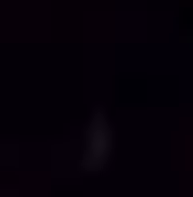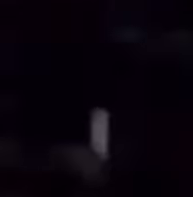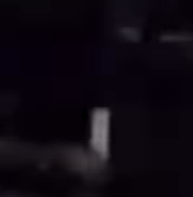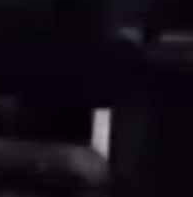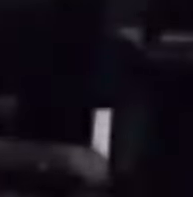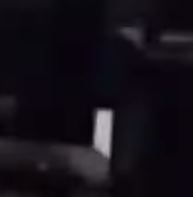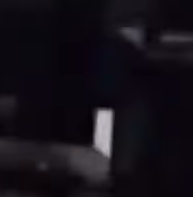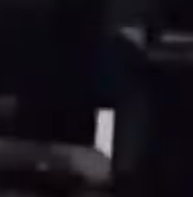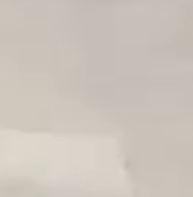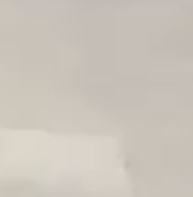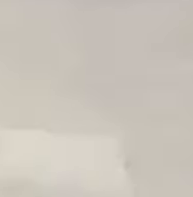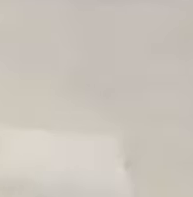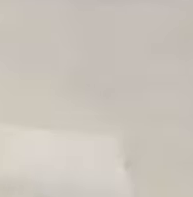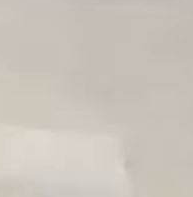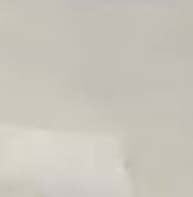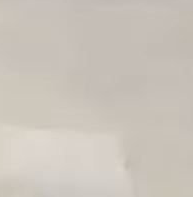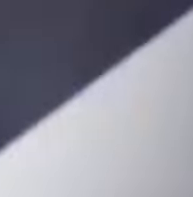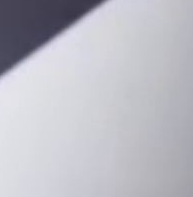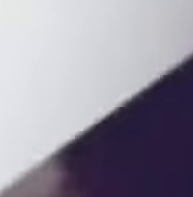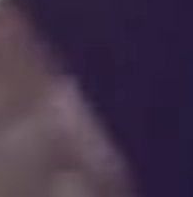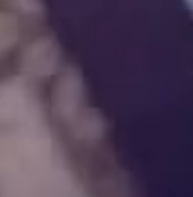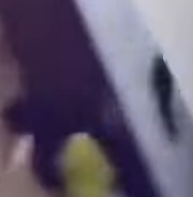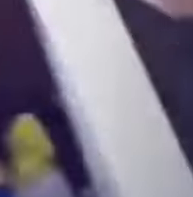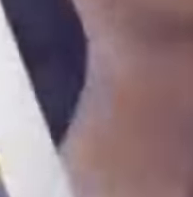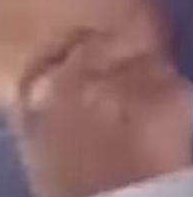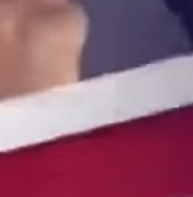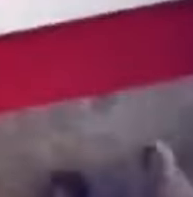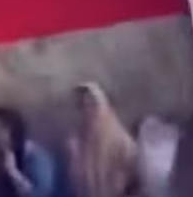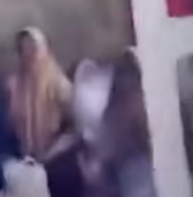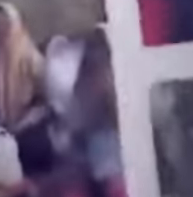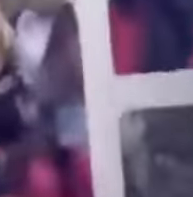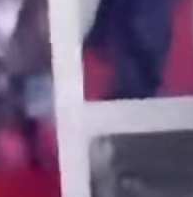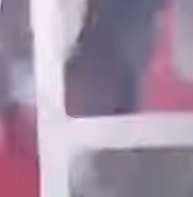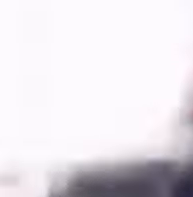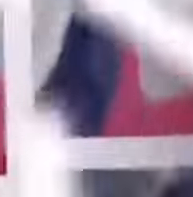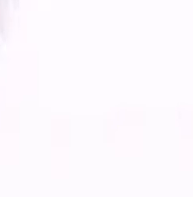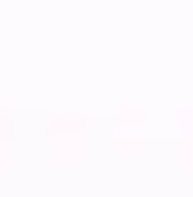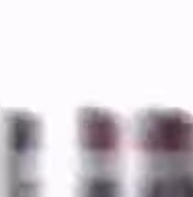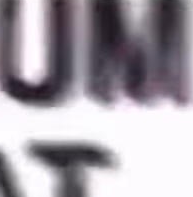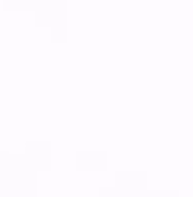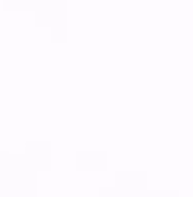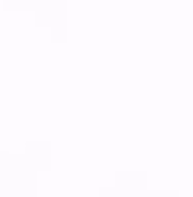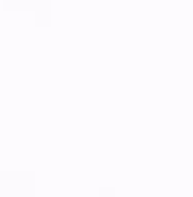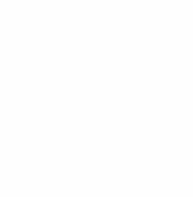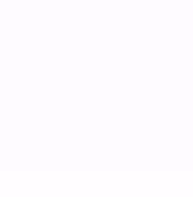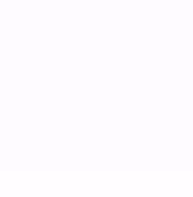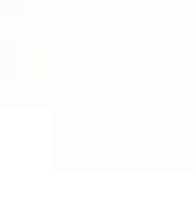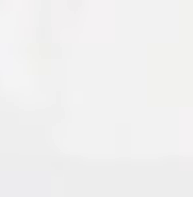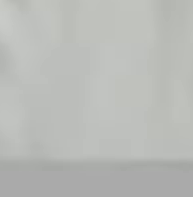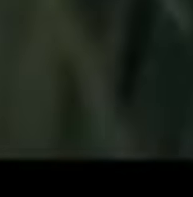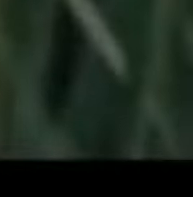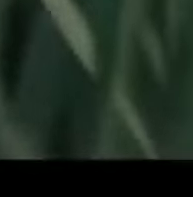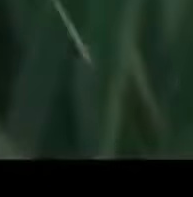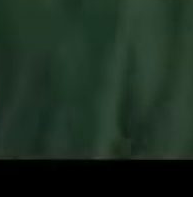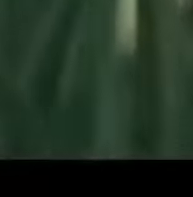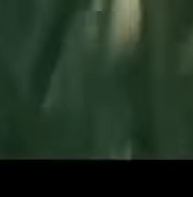lapisan. Saya akan mencoblos. Siap mencoblos. Kami akan mencoblos.